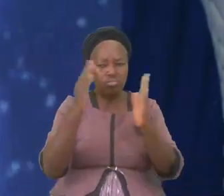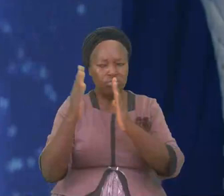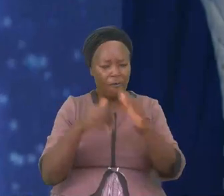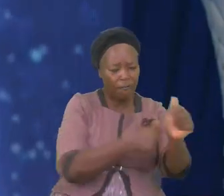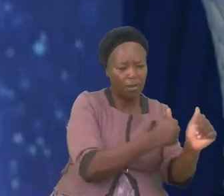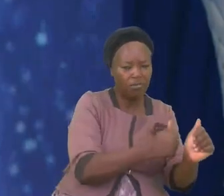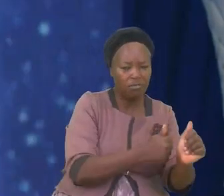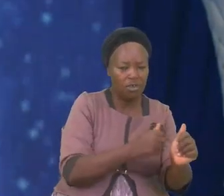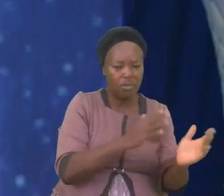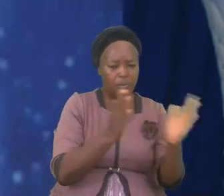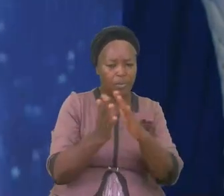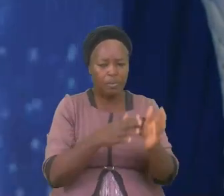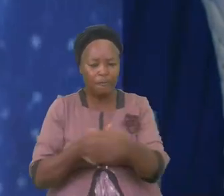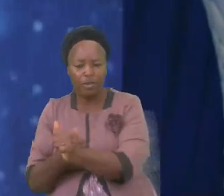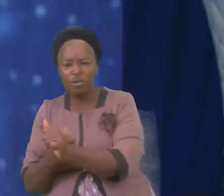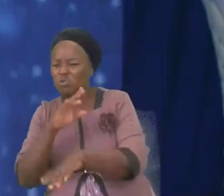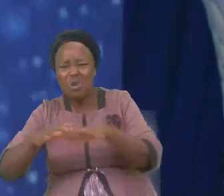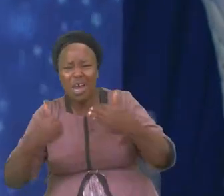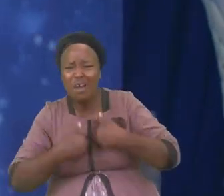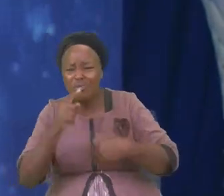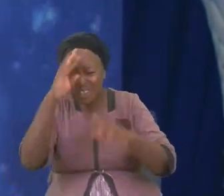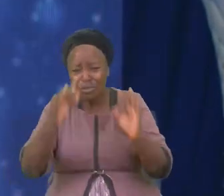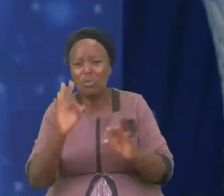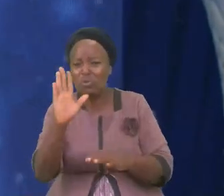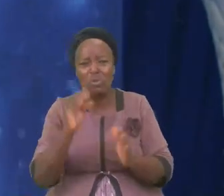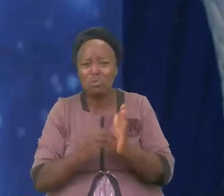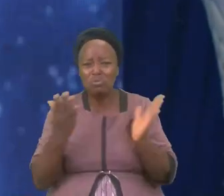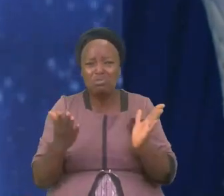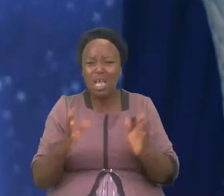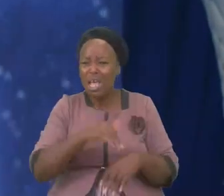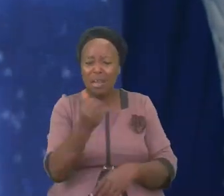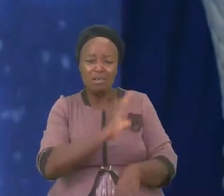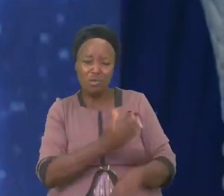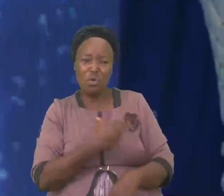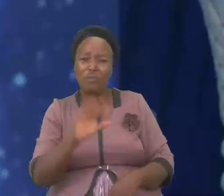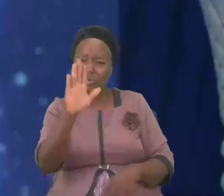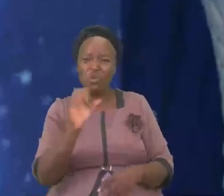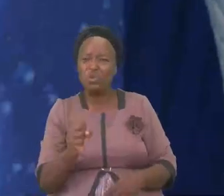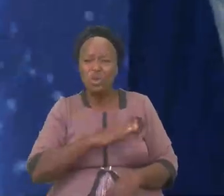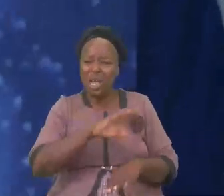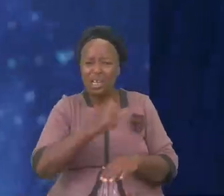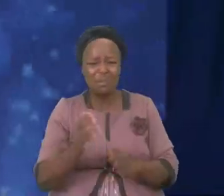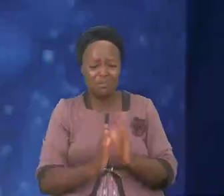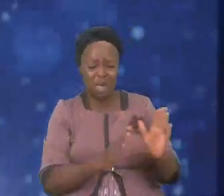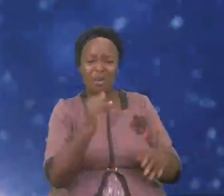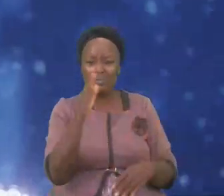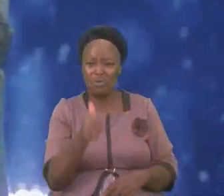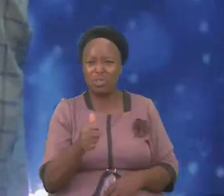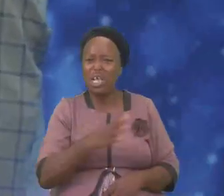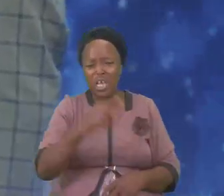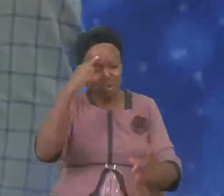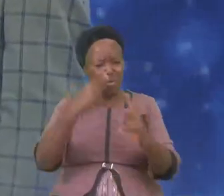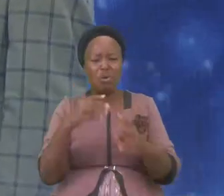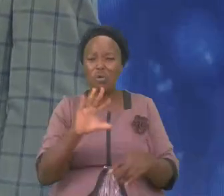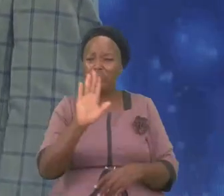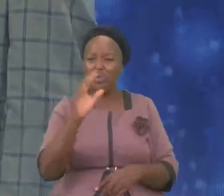tu bascules à gauche et à droite? Tu n'as aucune pensée personnelle, tu n'as aucune âme personnelle, tu n'as aucun plan personnel, tu n'as